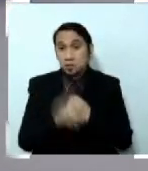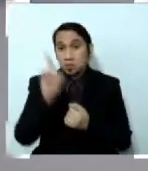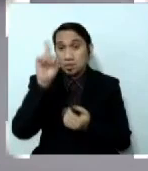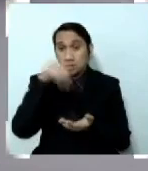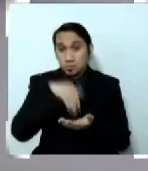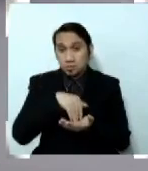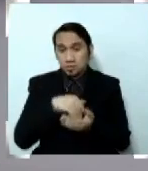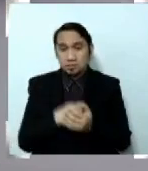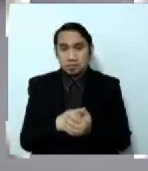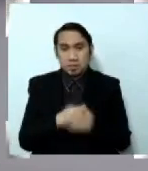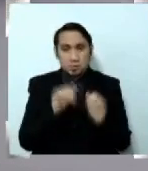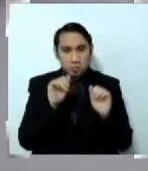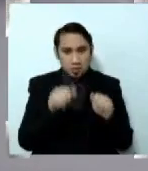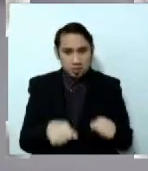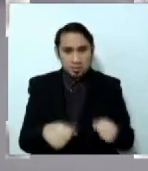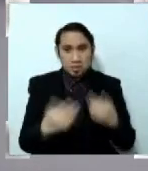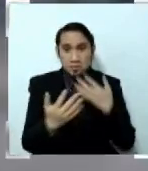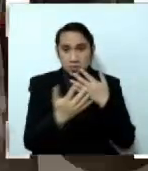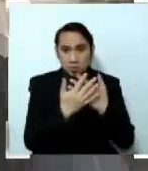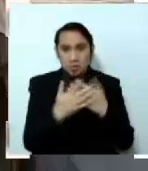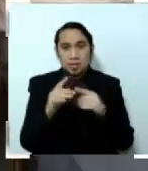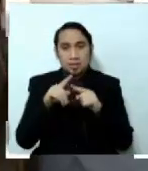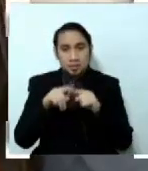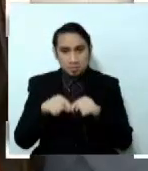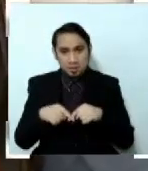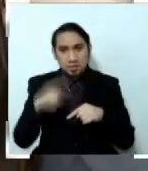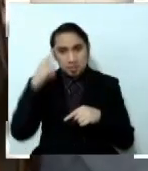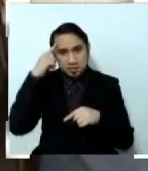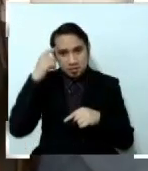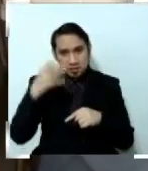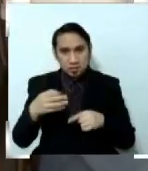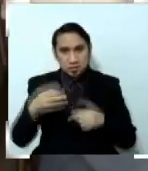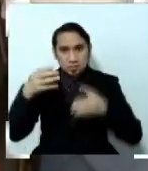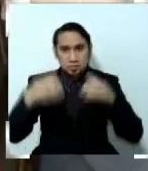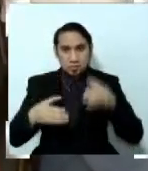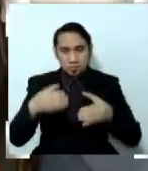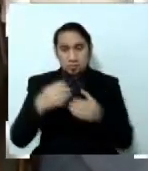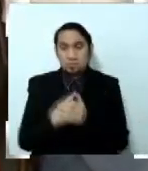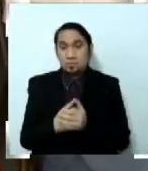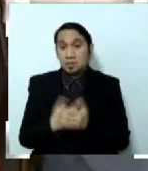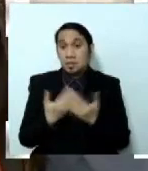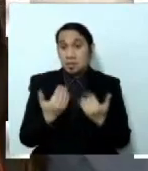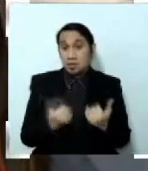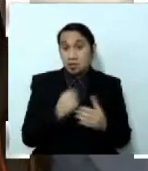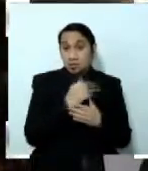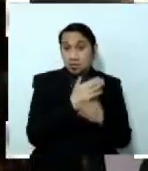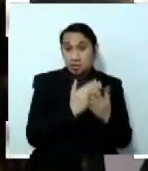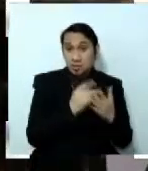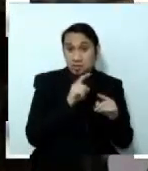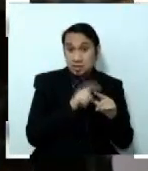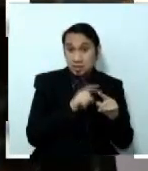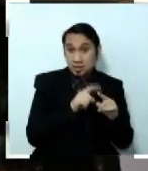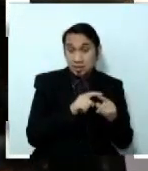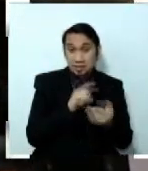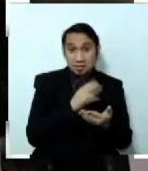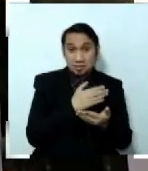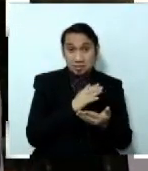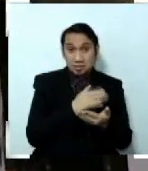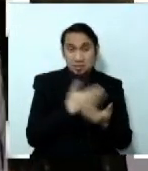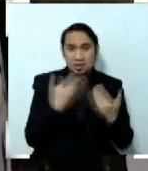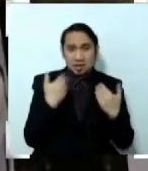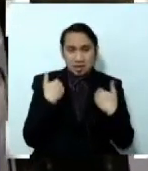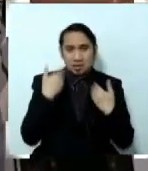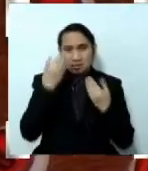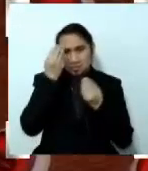makulong, depende sa desisyon ng korte. Ang ilang nagpaparenta ng mga videoke machine, kusa nang nagpaskil ng paalala para sa kanilang